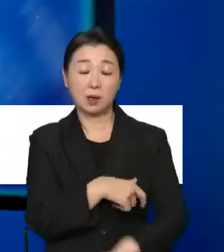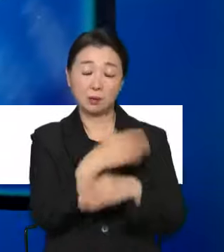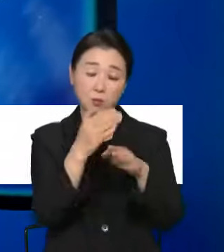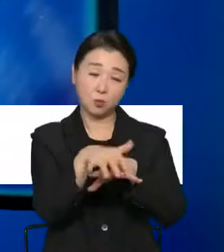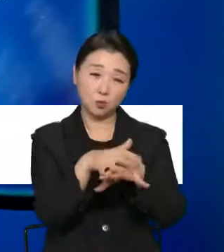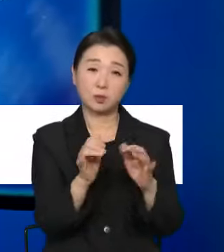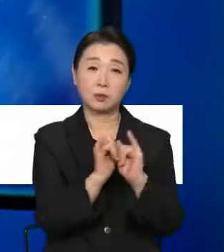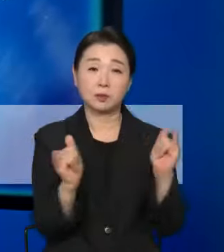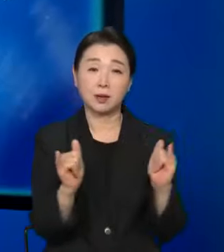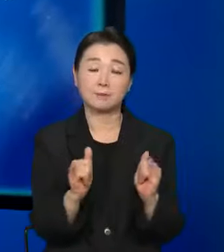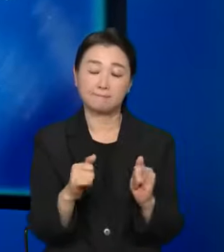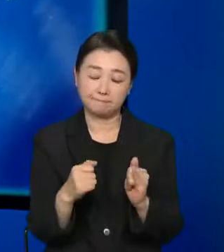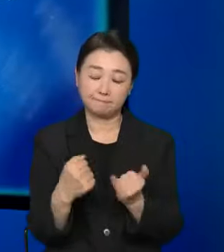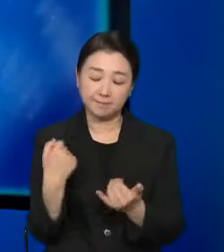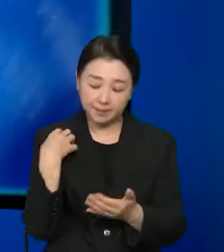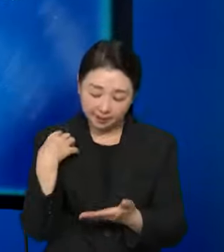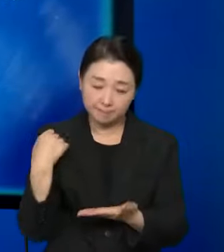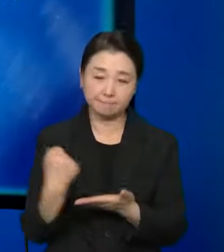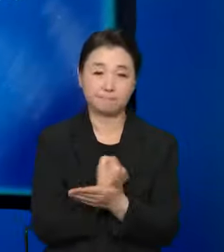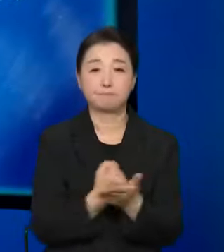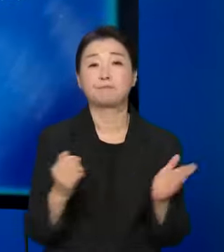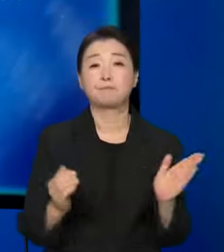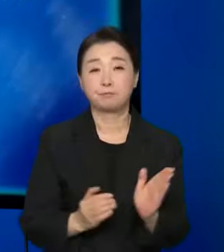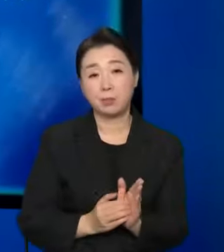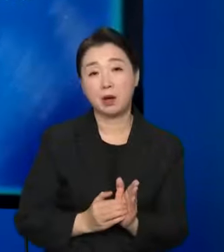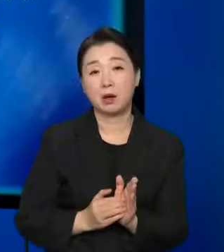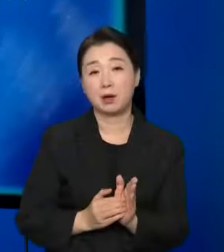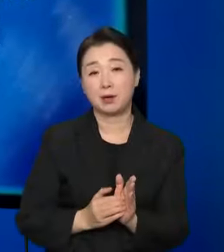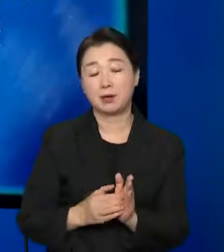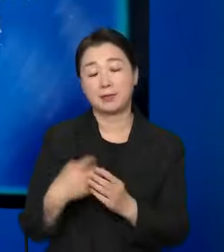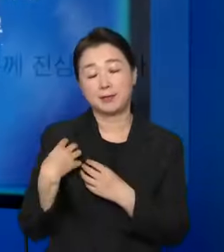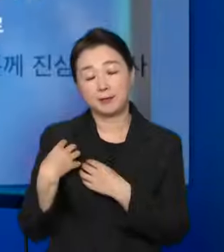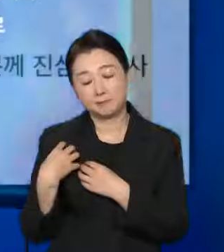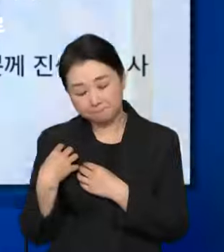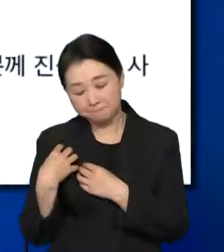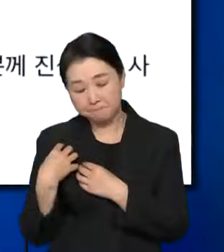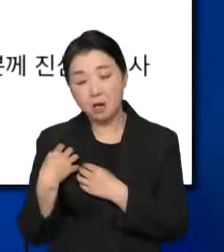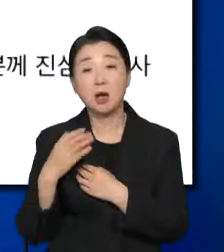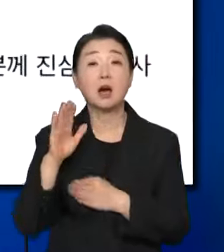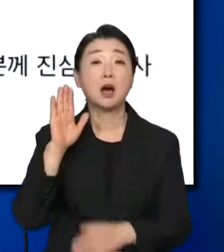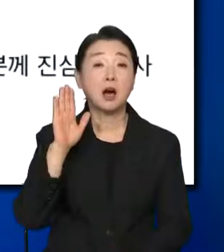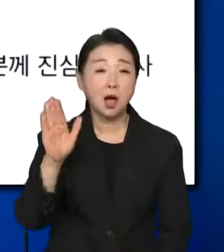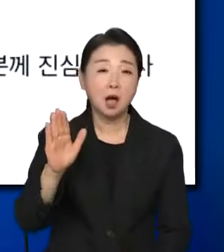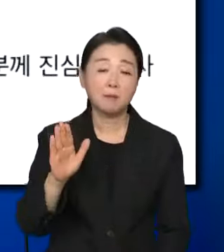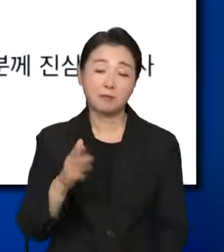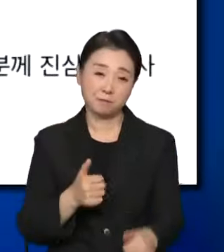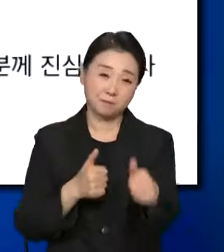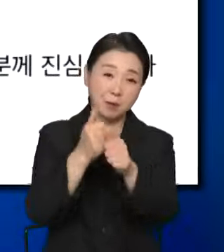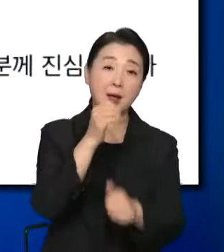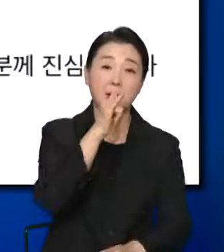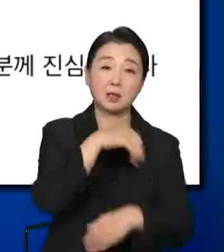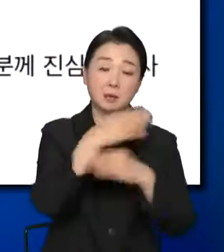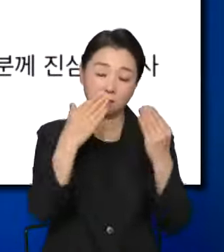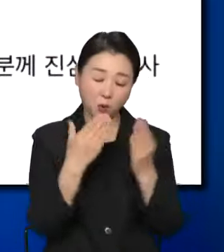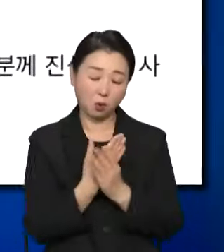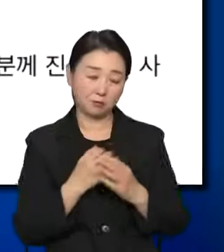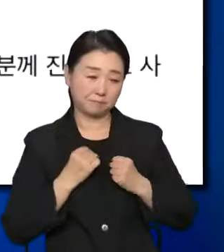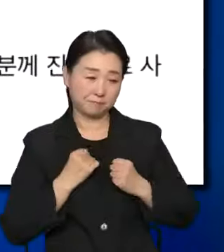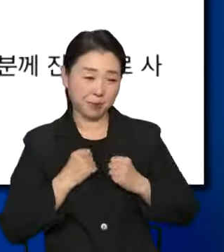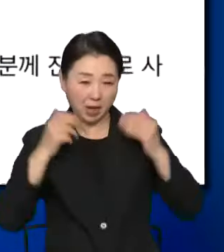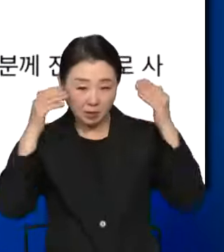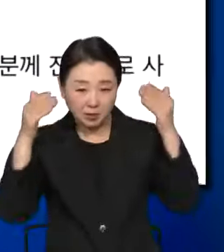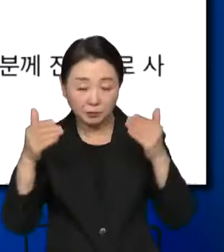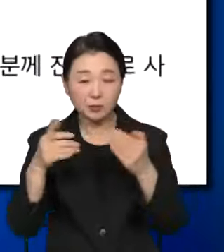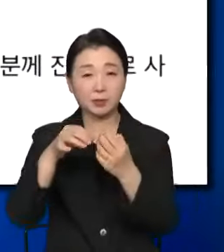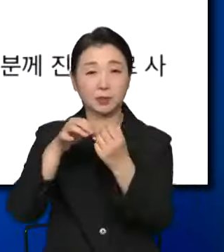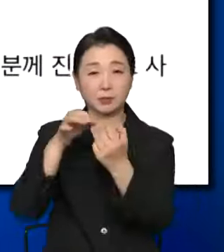구성원은 뼈저리게 책임을 통감하고 있다며 무거운 책임감을 갖고 바로 승격할 수 있도록 모든 역량을 집중하겠다